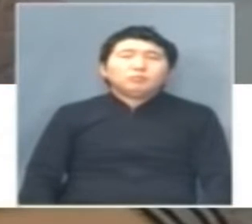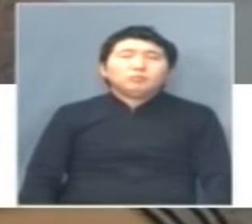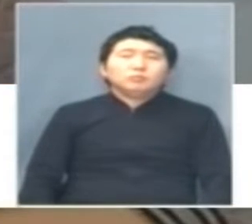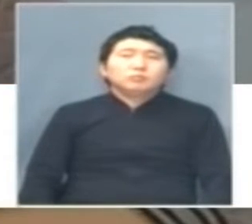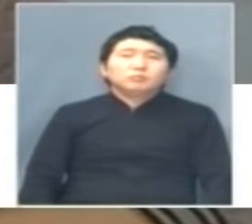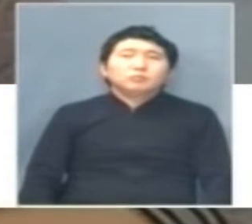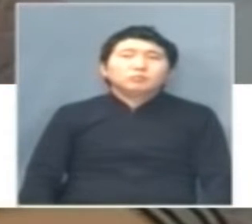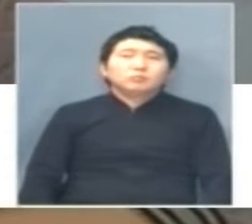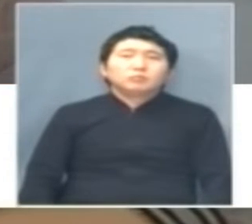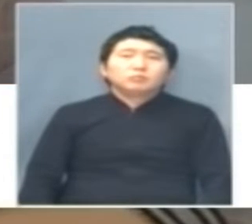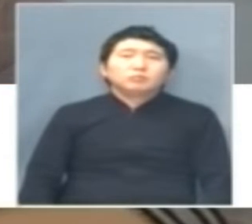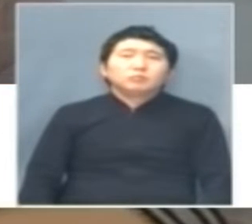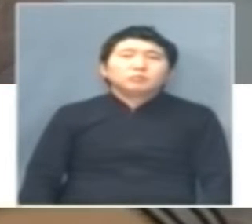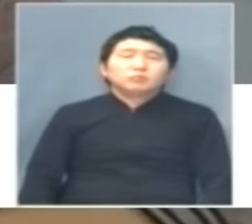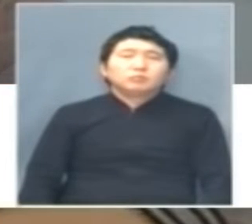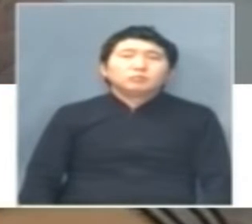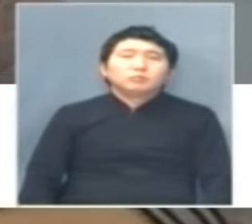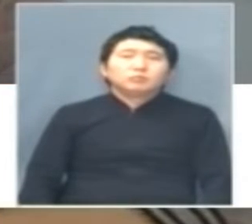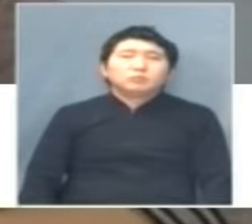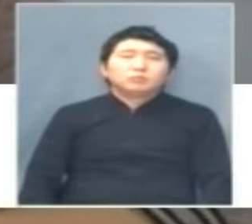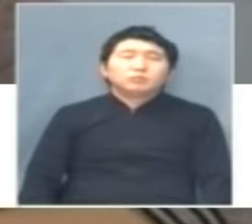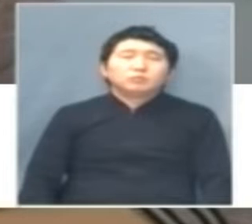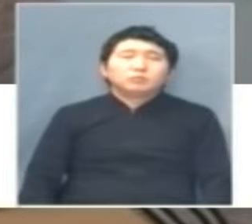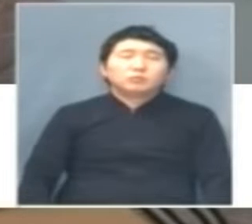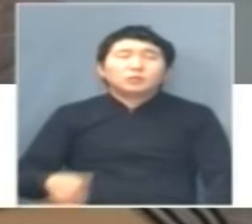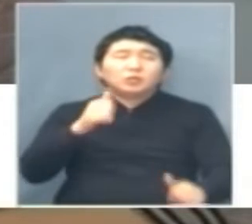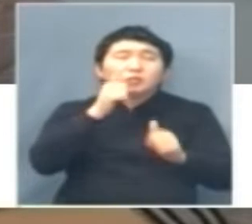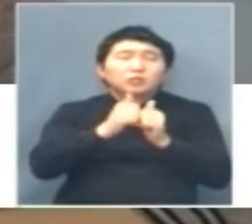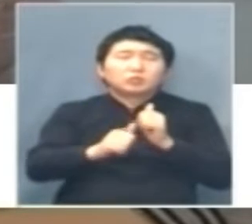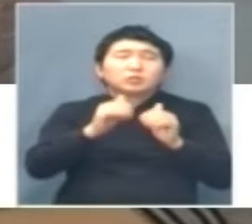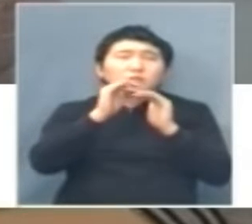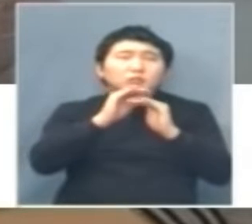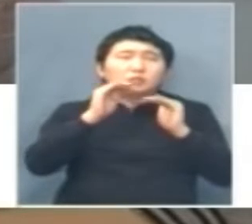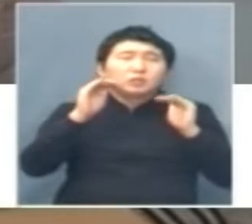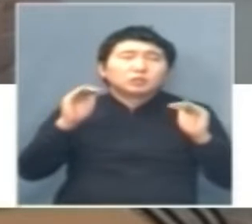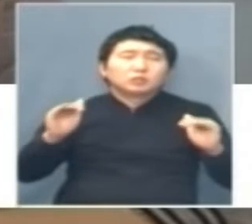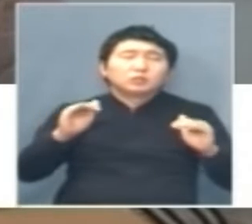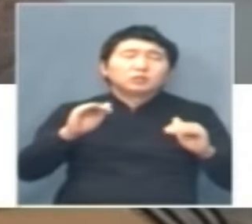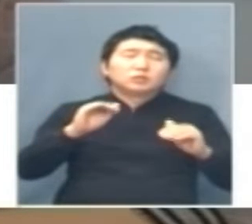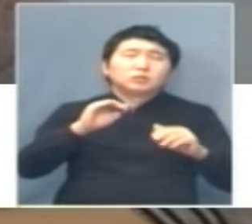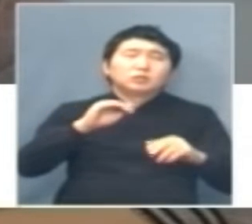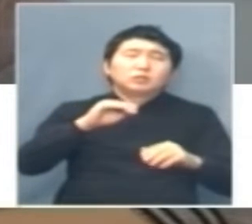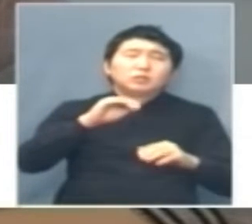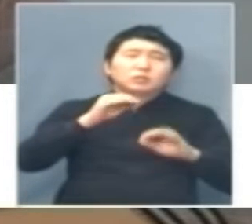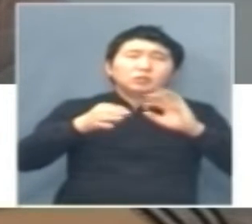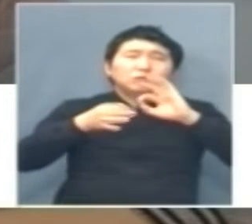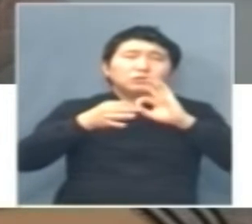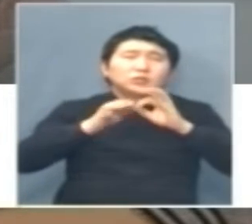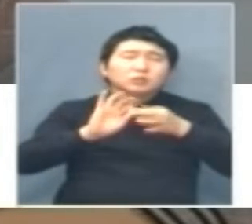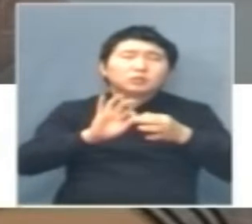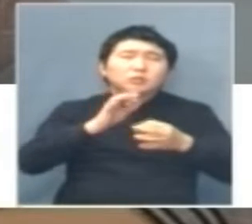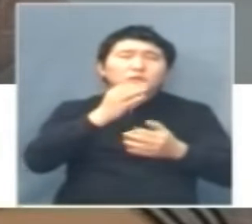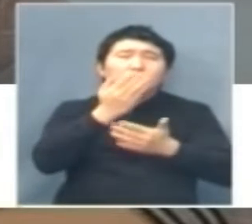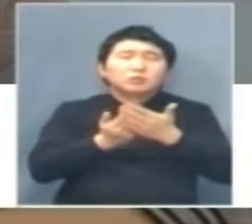То есть каждый участник образовательного процесса на своем уровне проводит эту работу. То есть органы